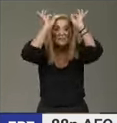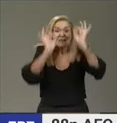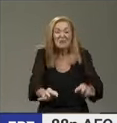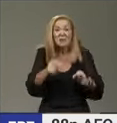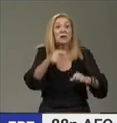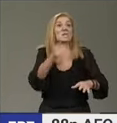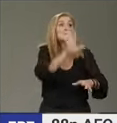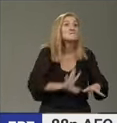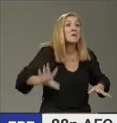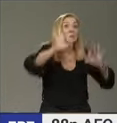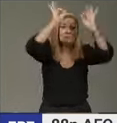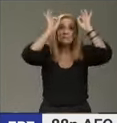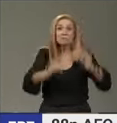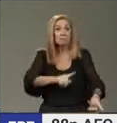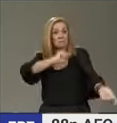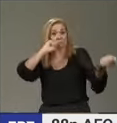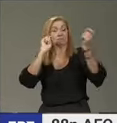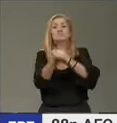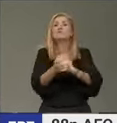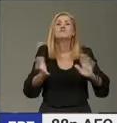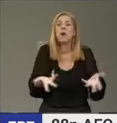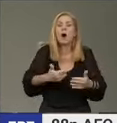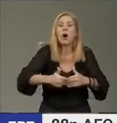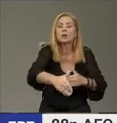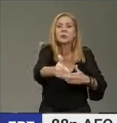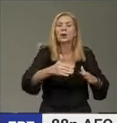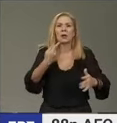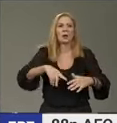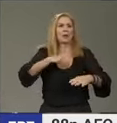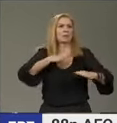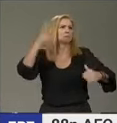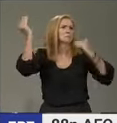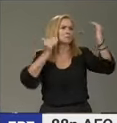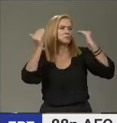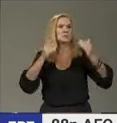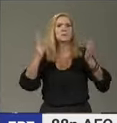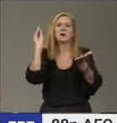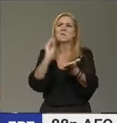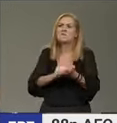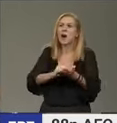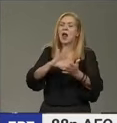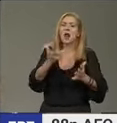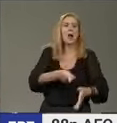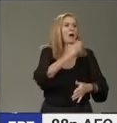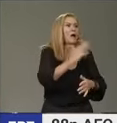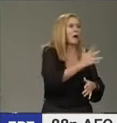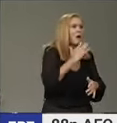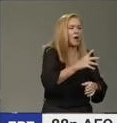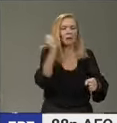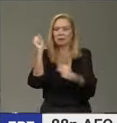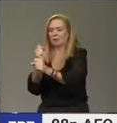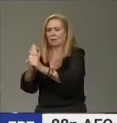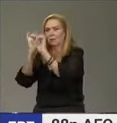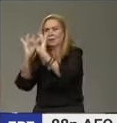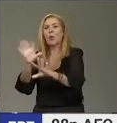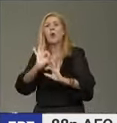στην περιοχή? Ο κόσμος αμφιβάλλει και φοβάται μήπως ζήσουμε και πάλι ένα μεγάλο χάσμα μεταξύ λόγων και έργων, όπως πολλές φορές στο